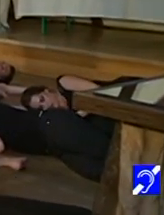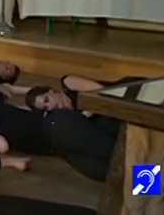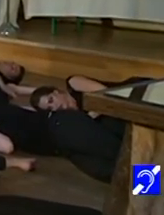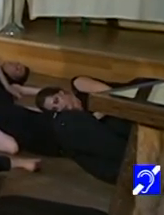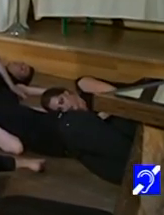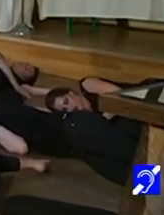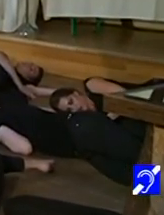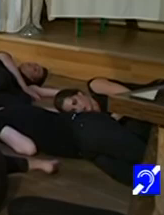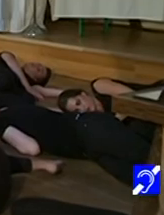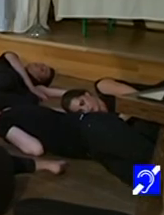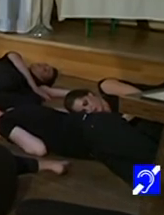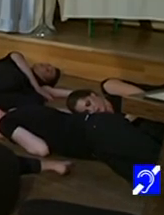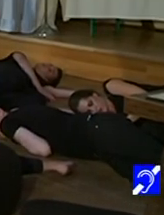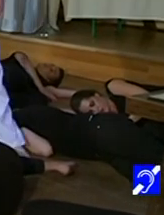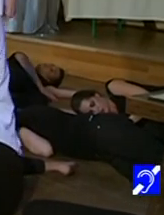Traumwelten sind